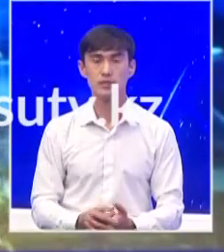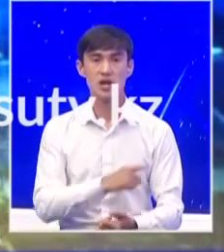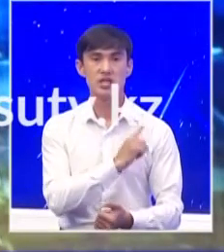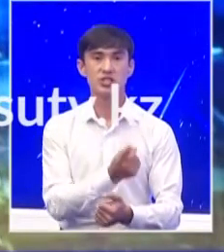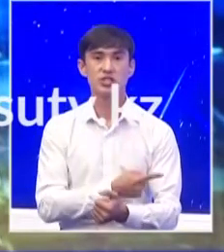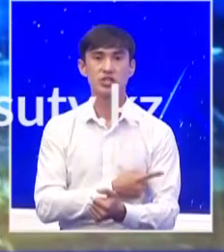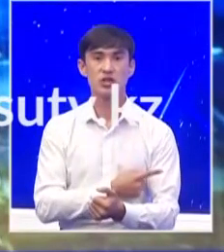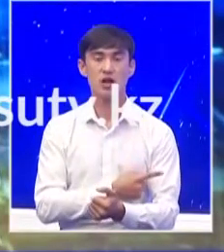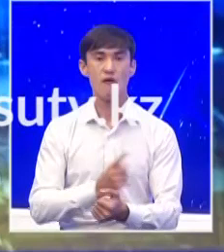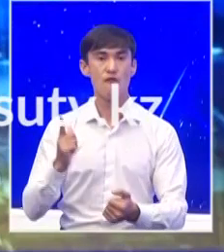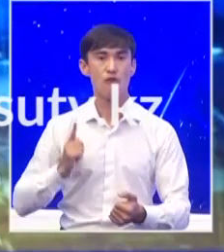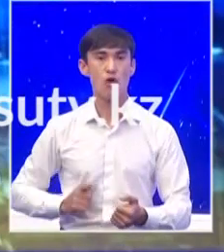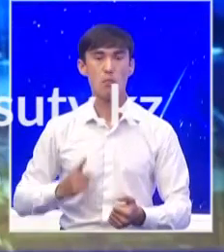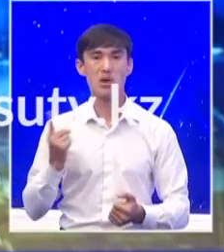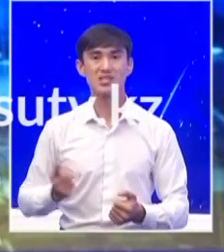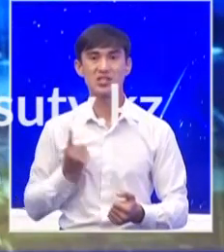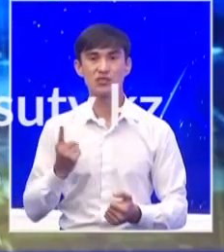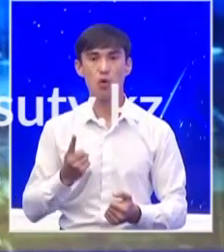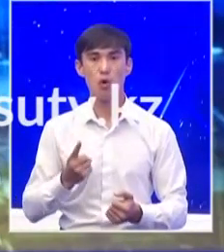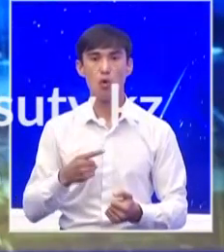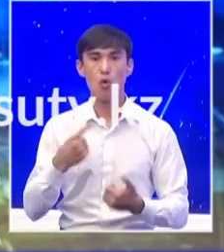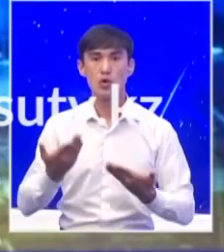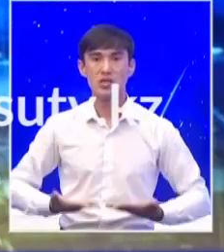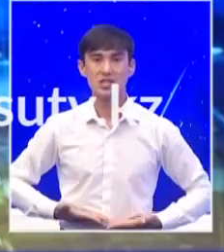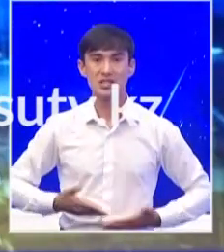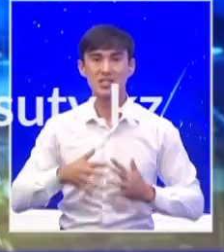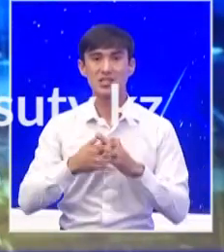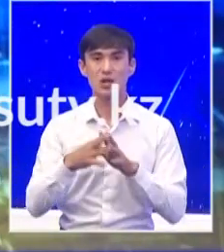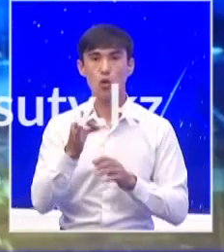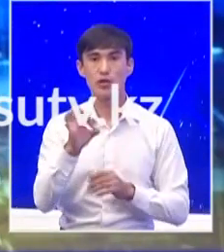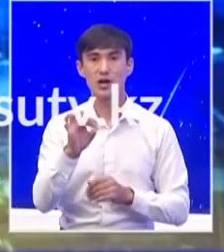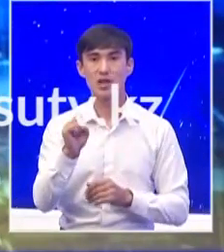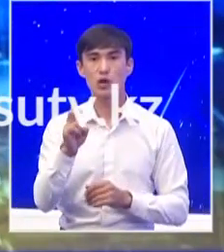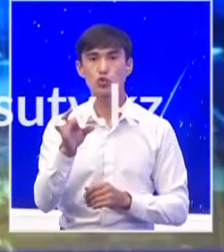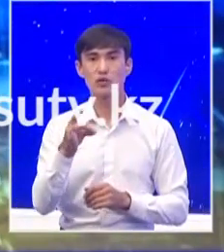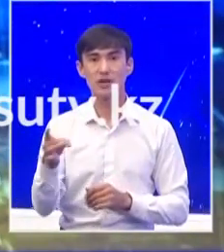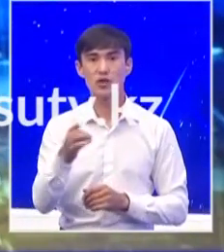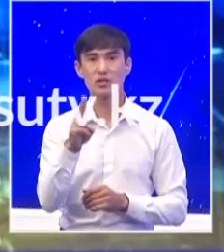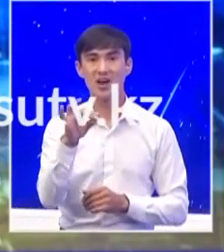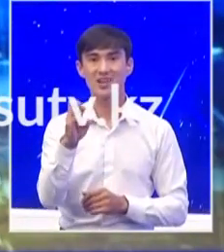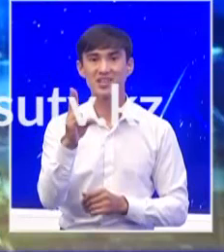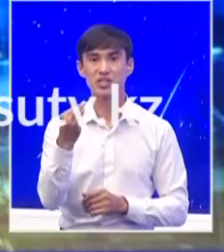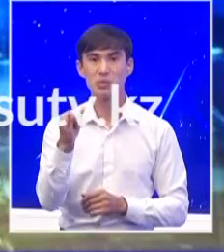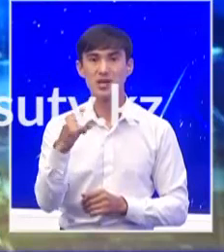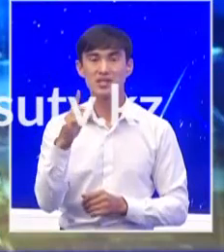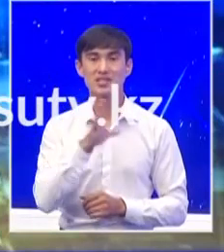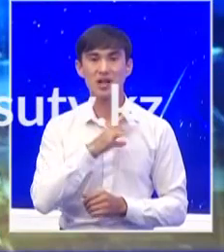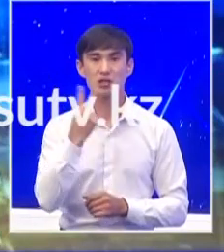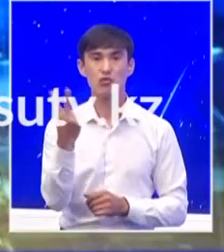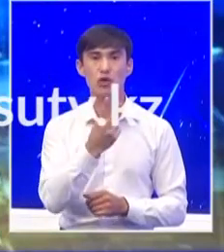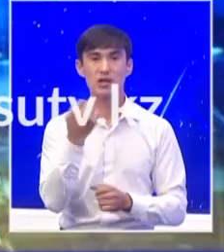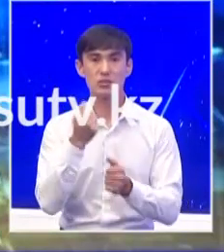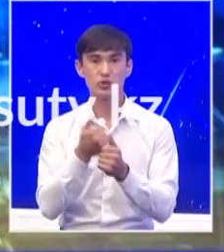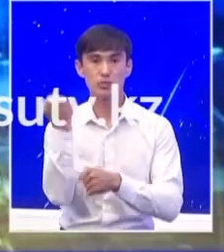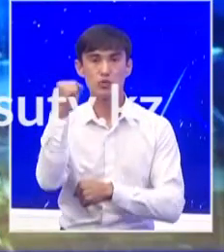Сила, воля и мастерство. Уроженец села Ойтуган Аксусского района Дарын Кенжибай стал двукратным чемпионом мира